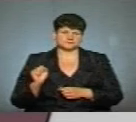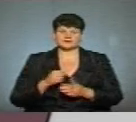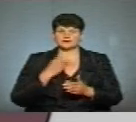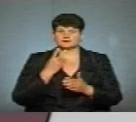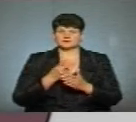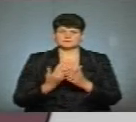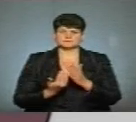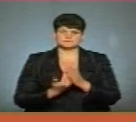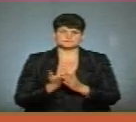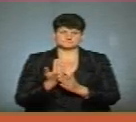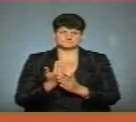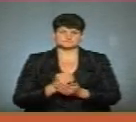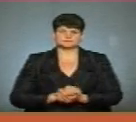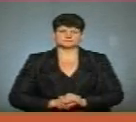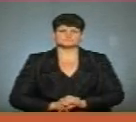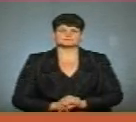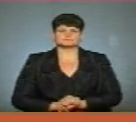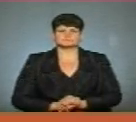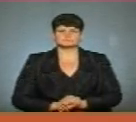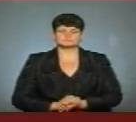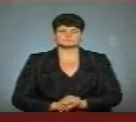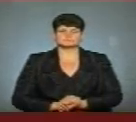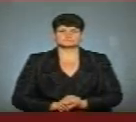Дивіться у випуску.